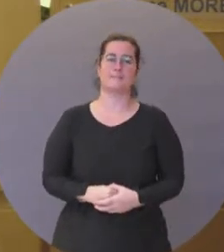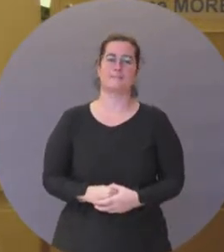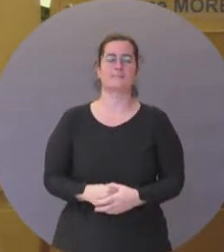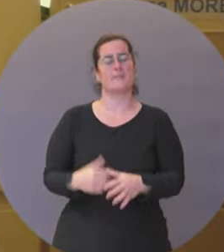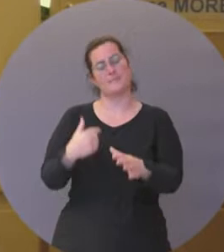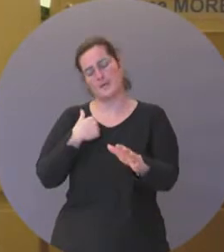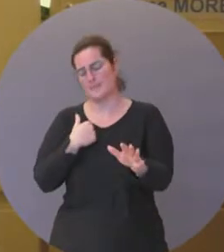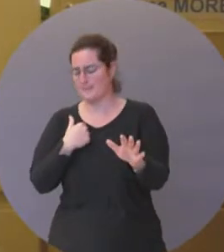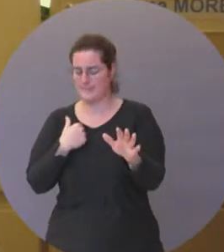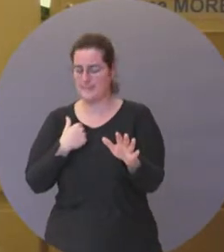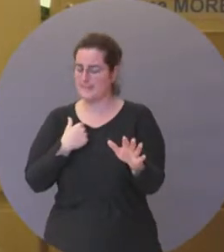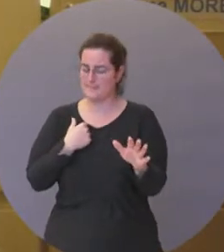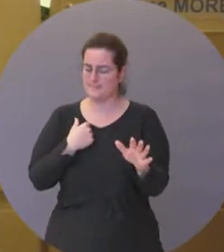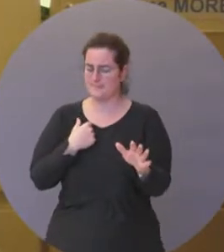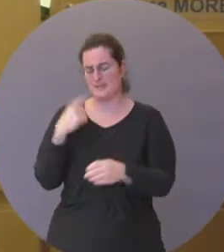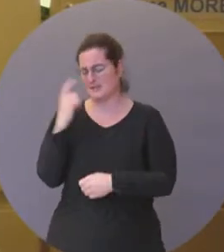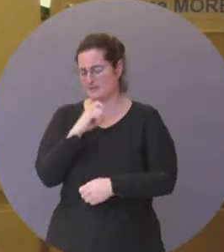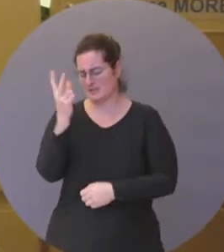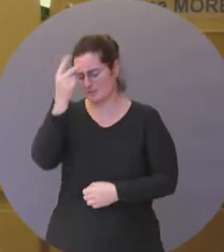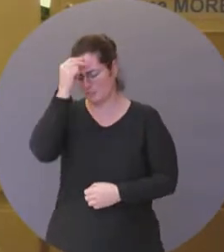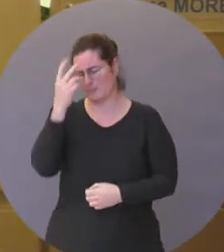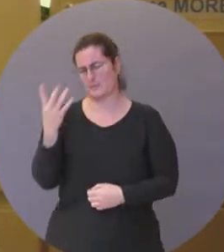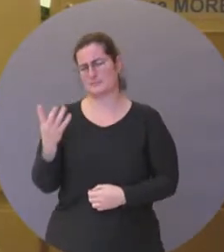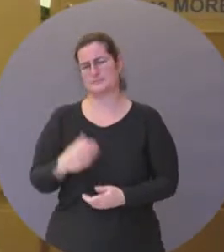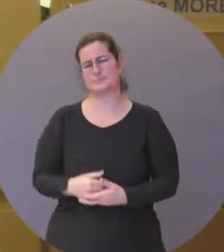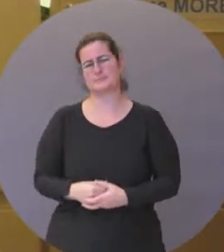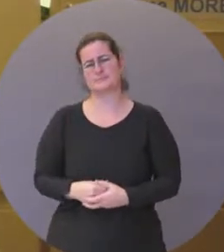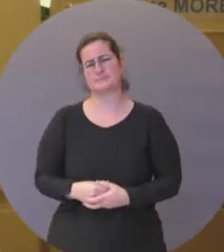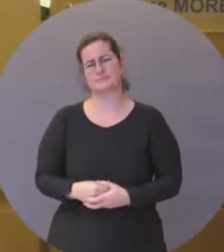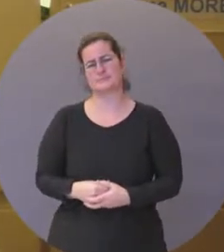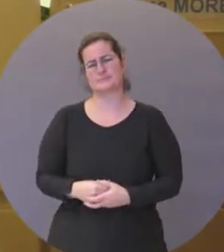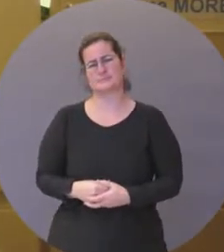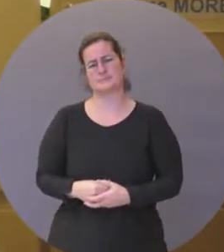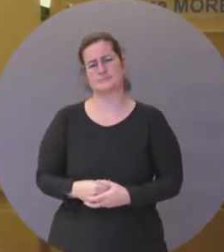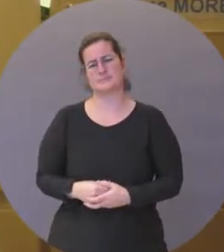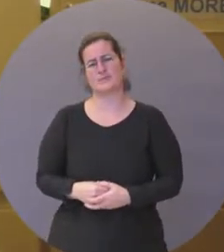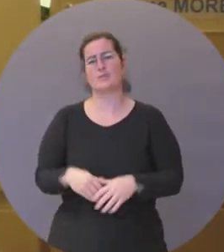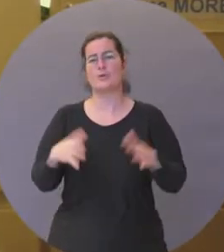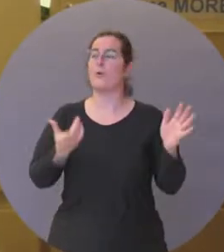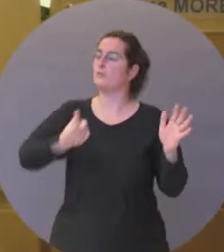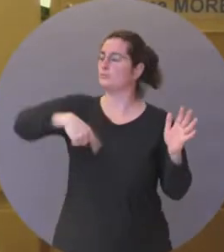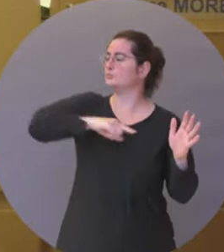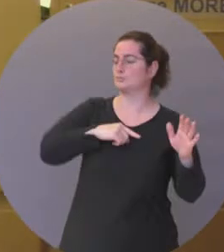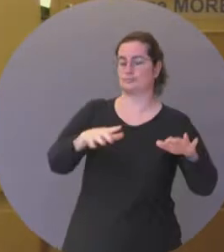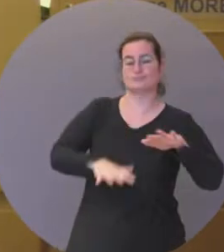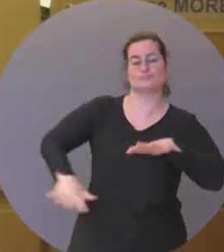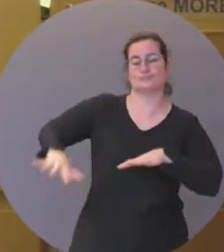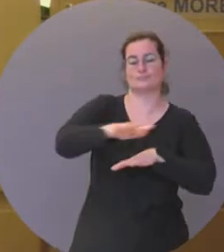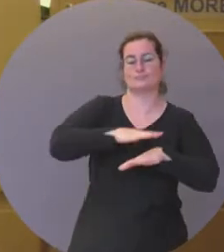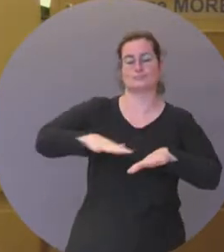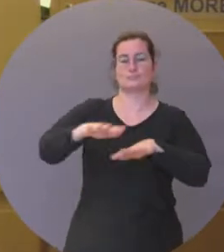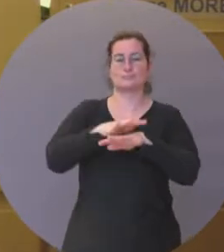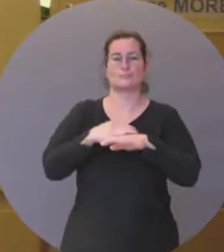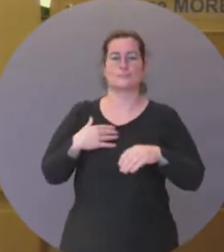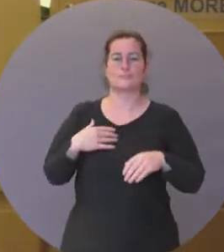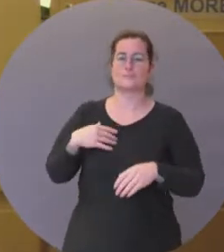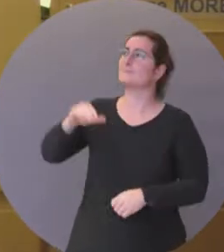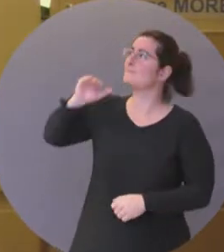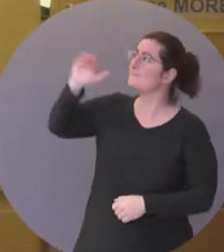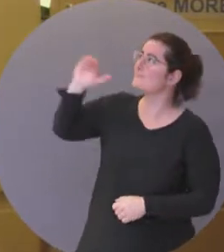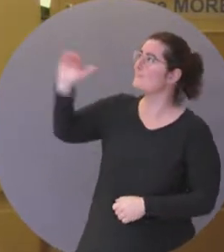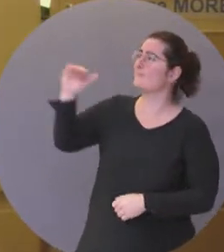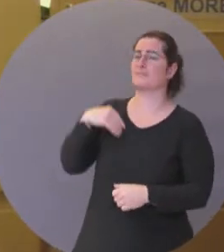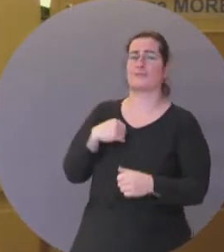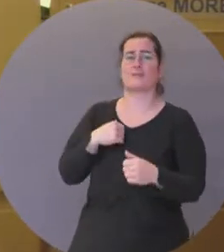que j'aurais toujours du mal à comprendre c'est la manière dont on peut s'alarmer localement dénoncer gémir